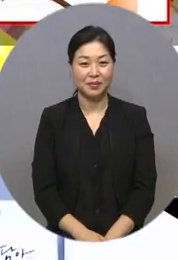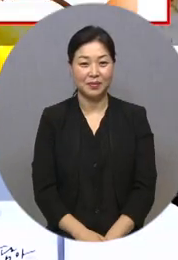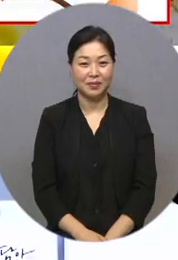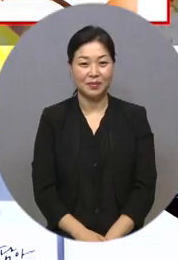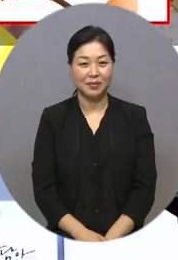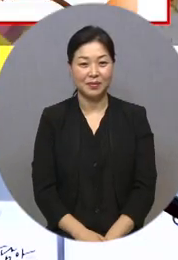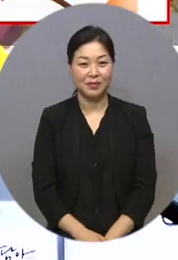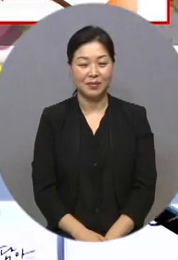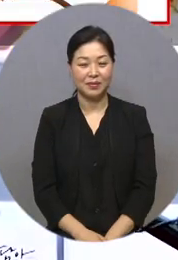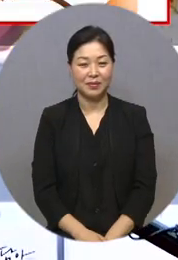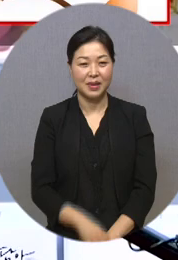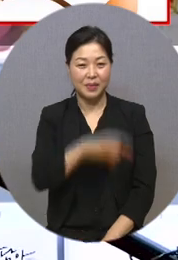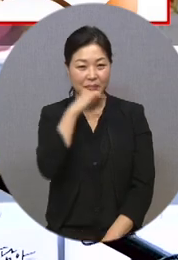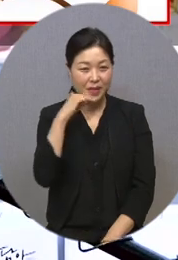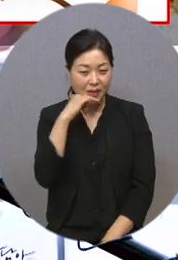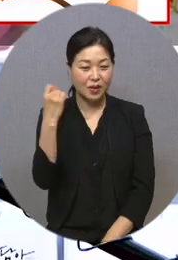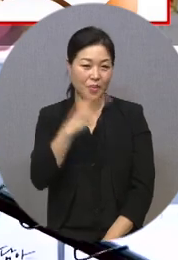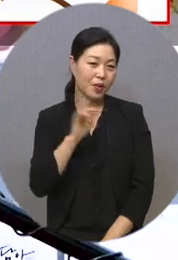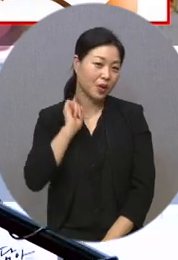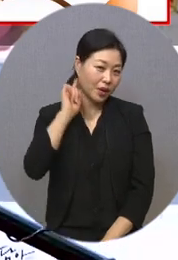심혈관계, 고혈압.